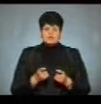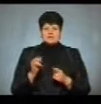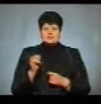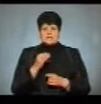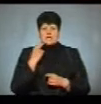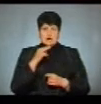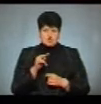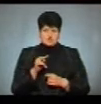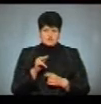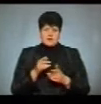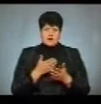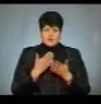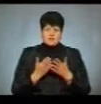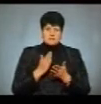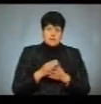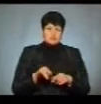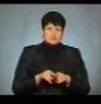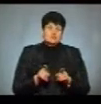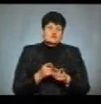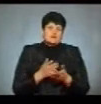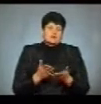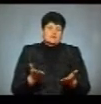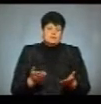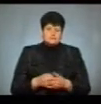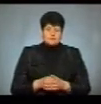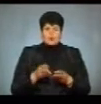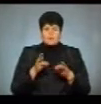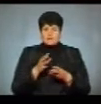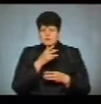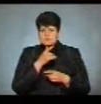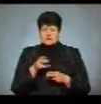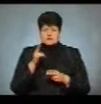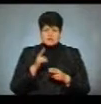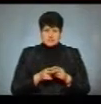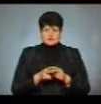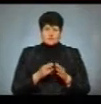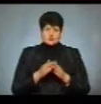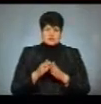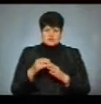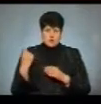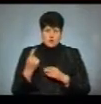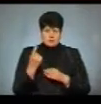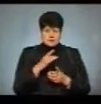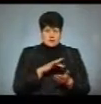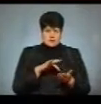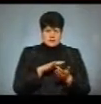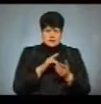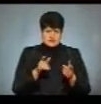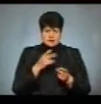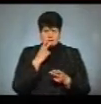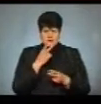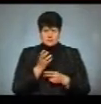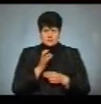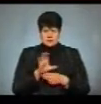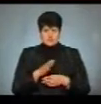краще, але маємо те, що маємо. Опалювальний період завершується і в сусідніх обласних центрах. Дивимося